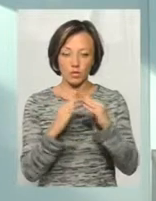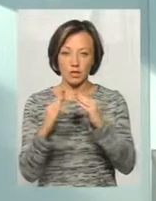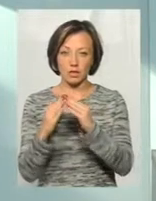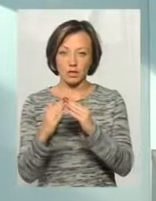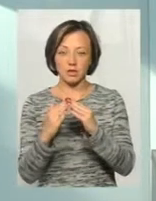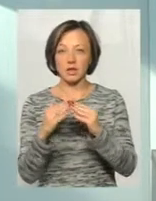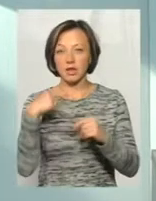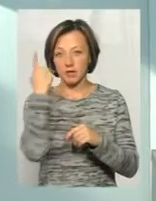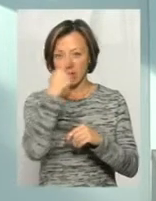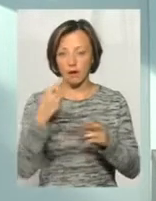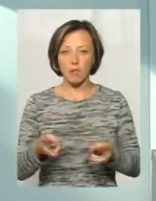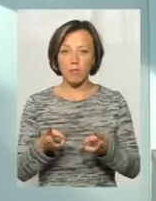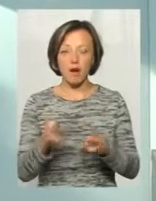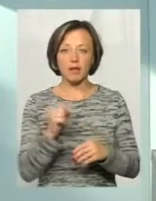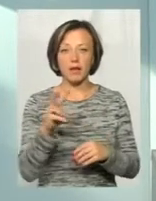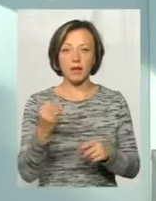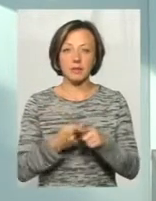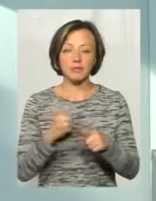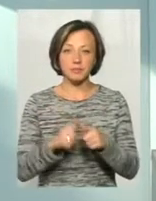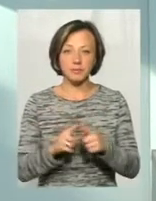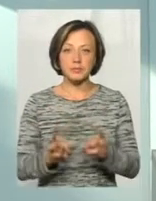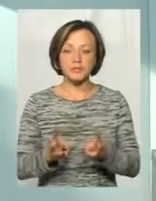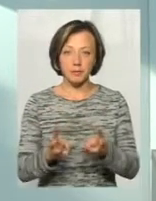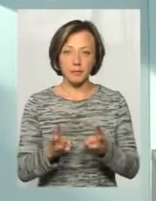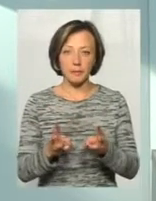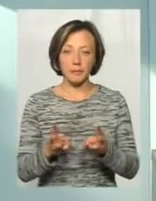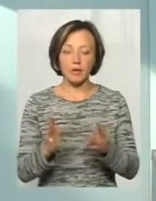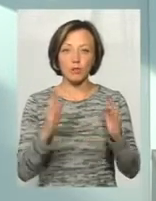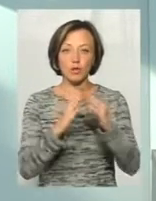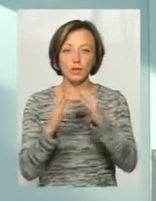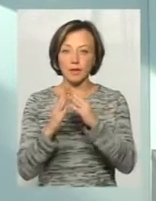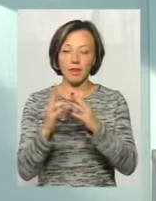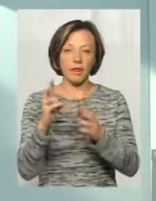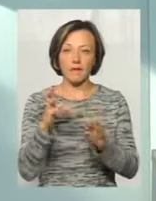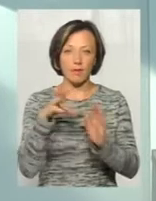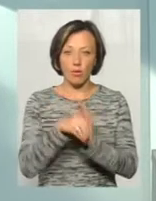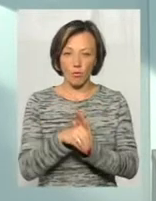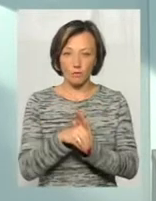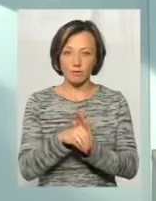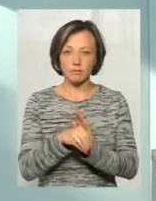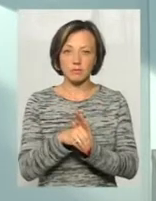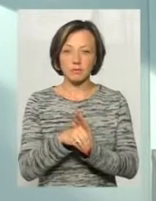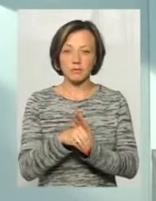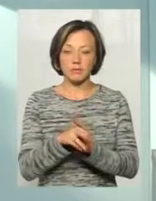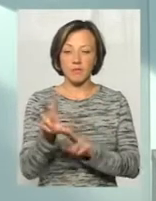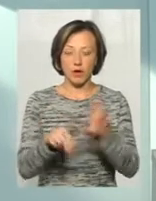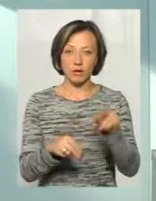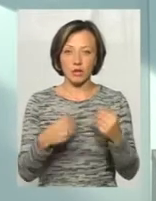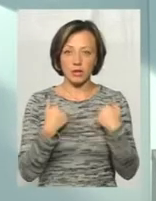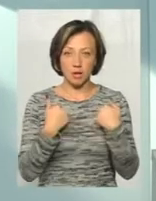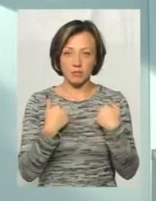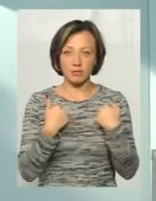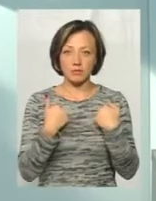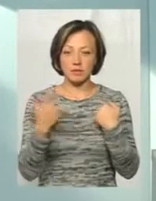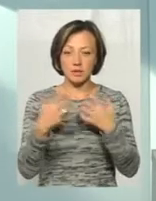індивідуальним опаленням, але ці будинки не враховані. нараховували. Получалося, що нам за